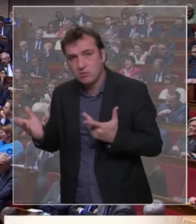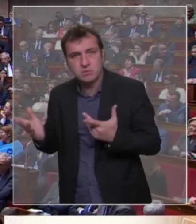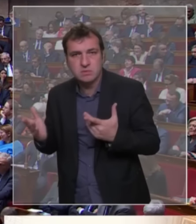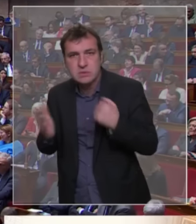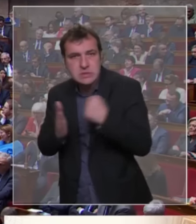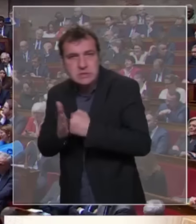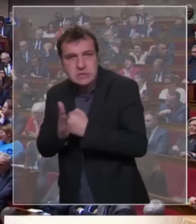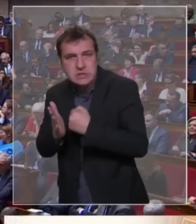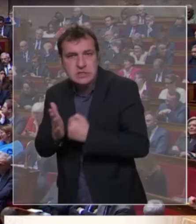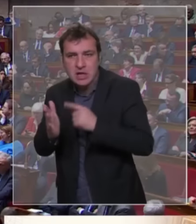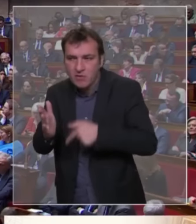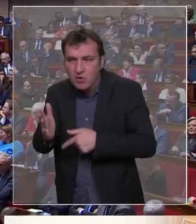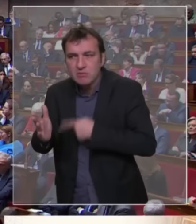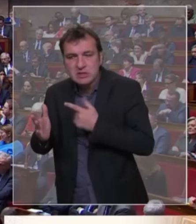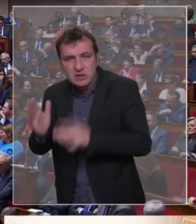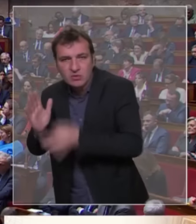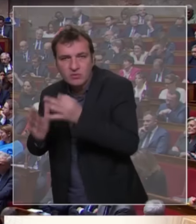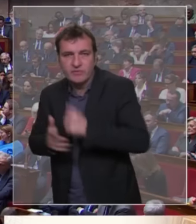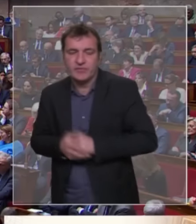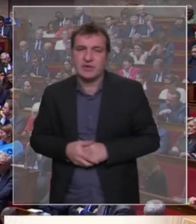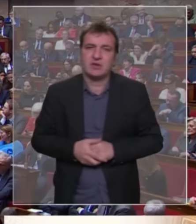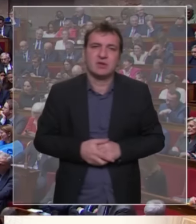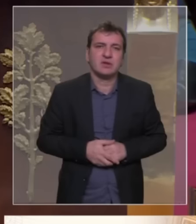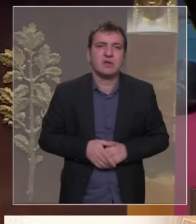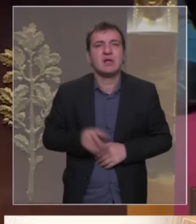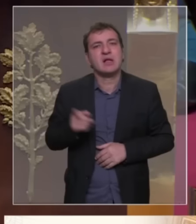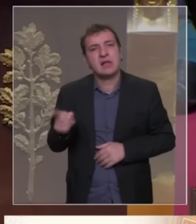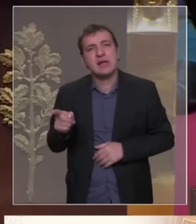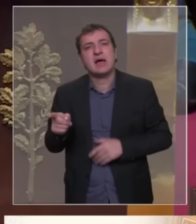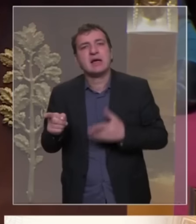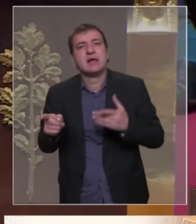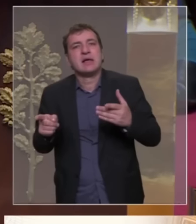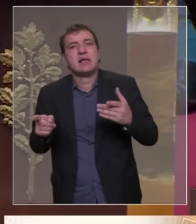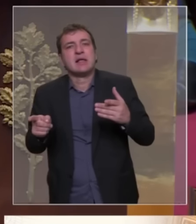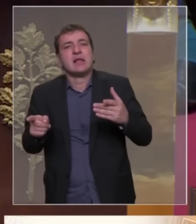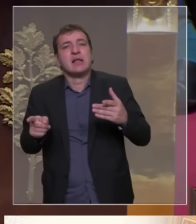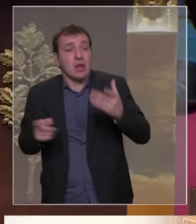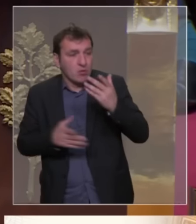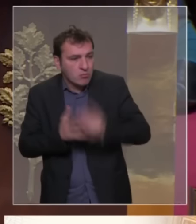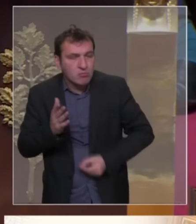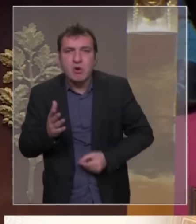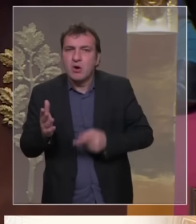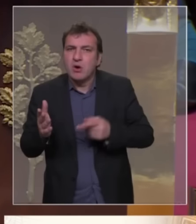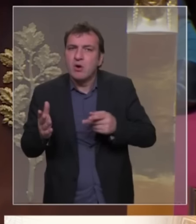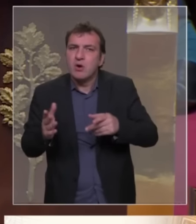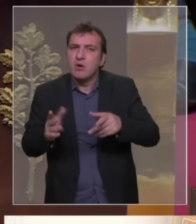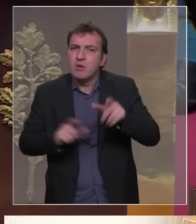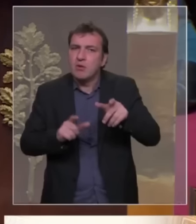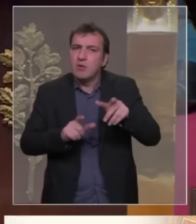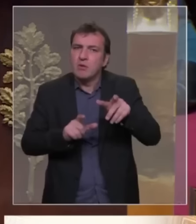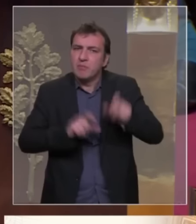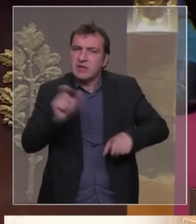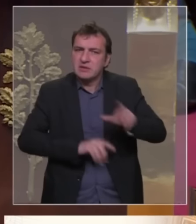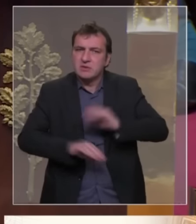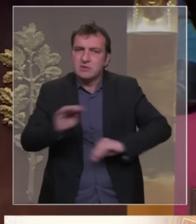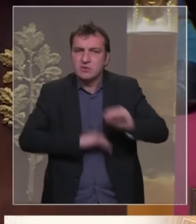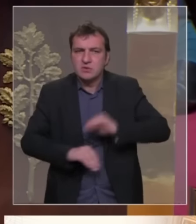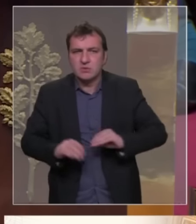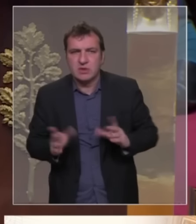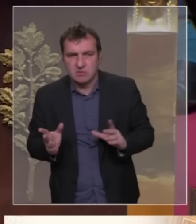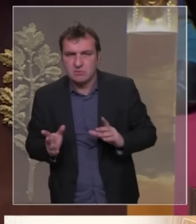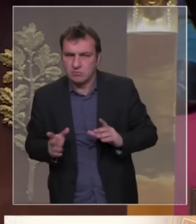déserts médicaux et contre la pénurie de soignants sera l'une des priorités du gouvernement. Le temps est révolu où l'on avait la